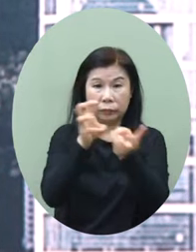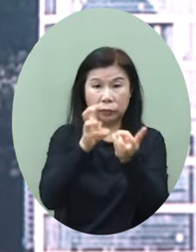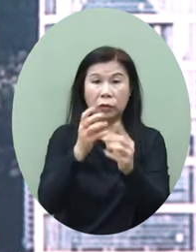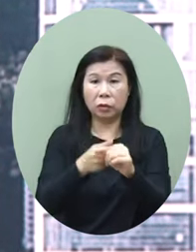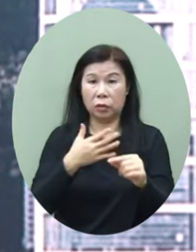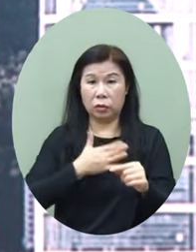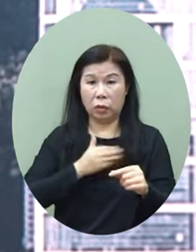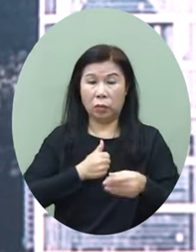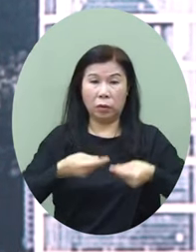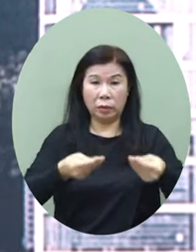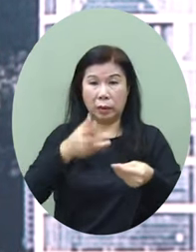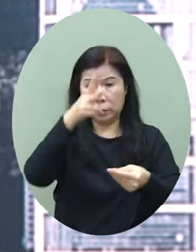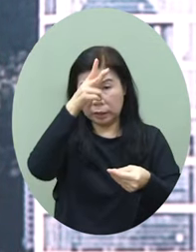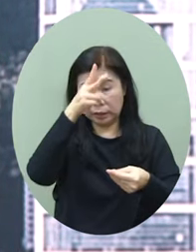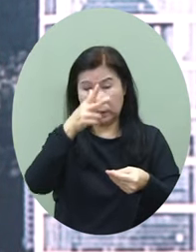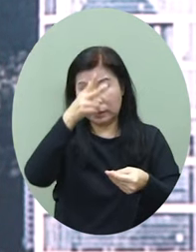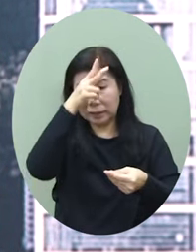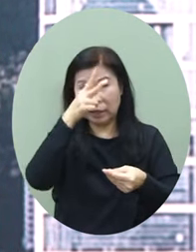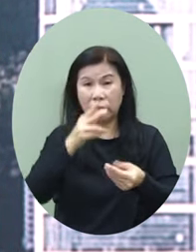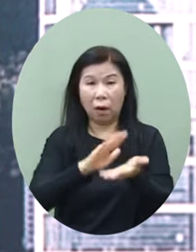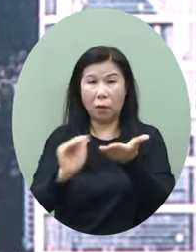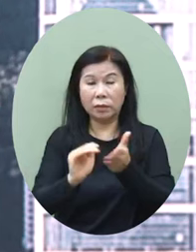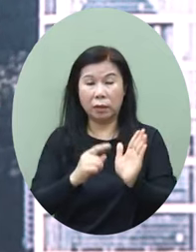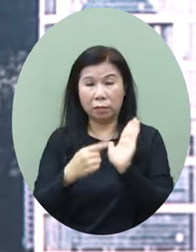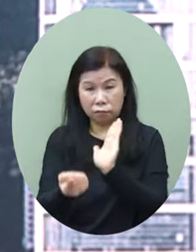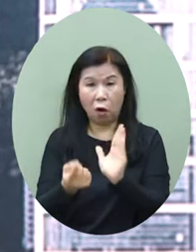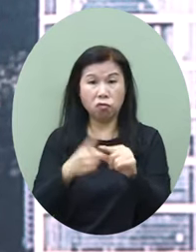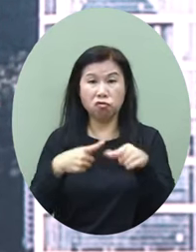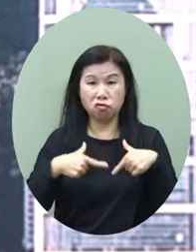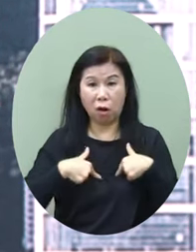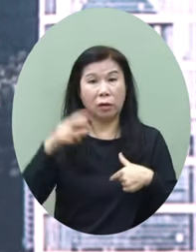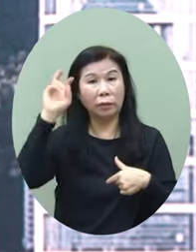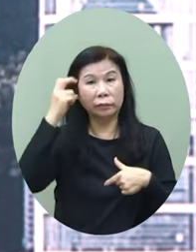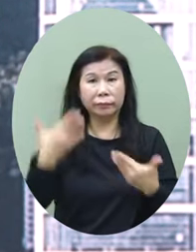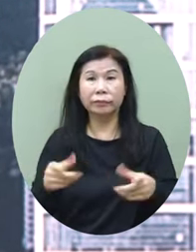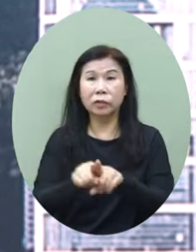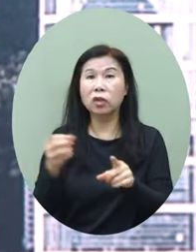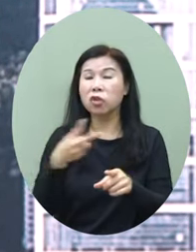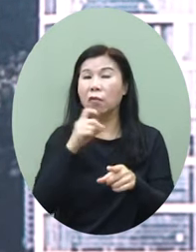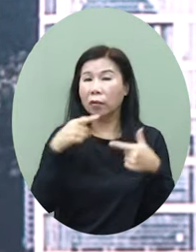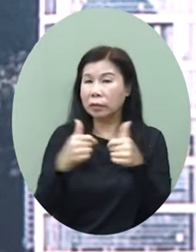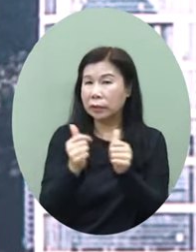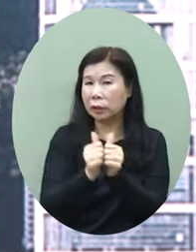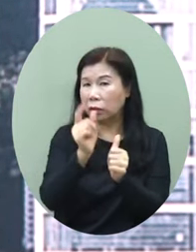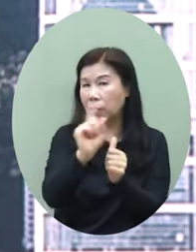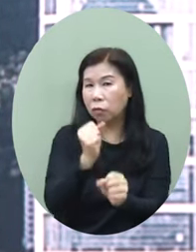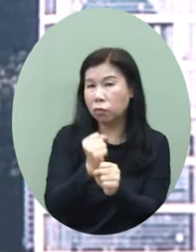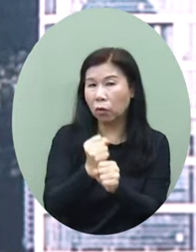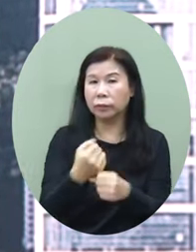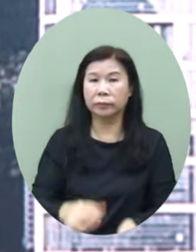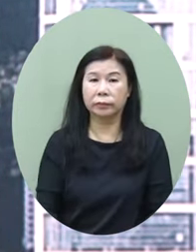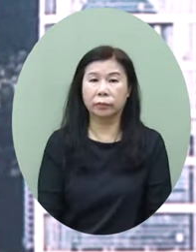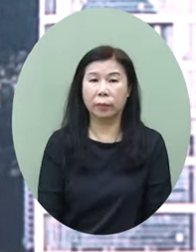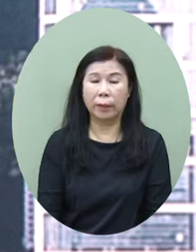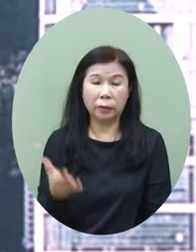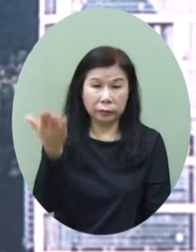會交給衛生防護中心研究過之後會採取適當的行動這個做法